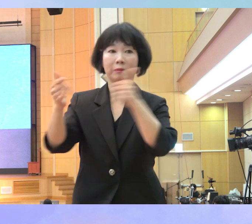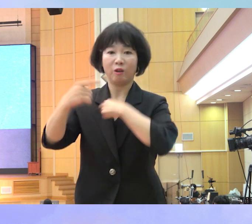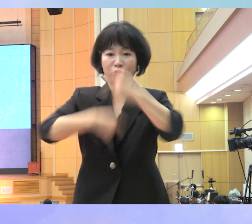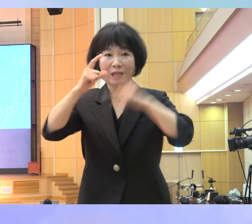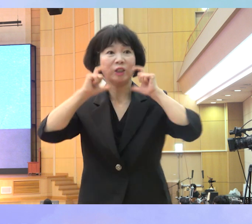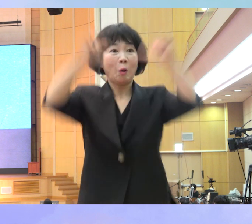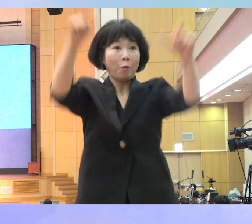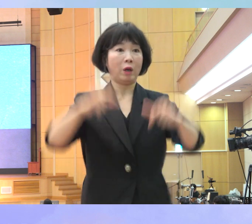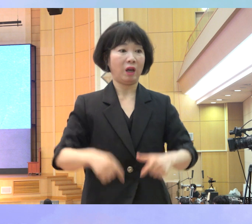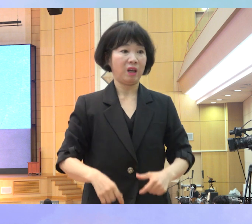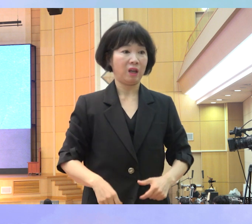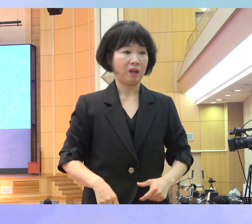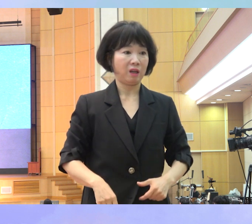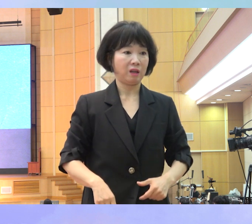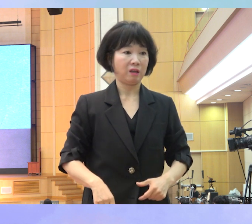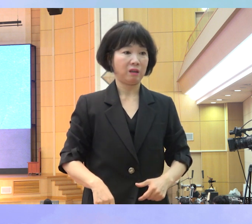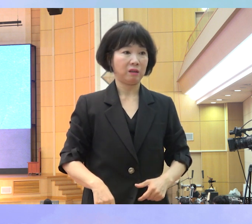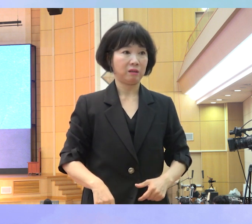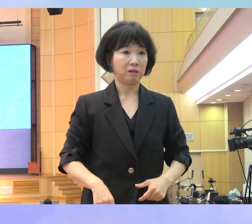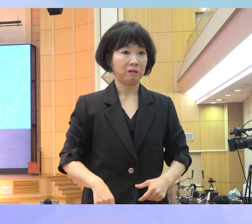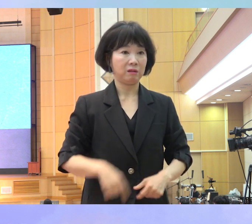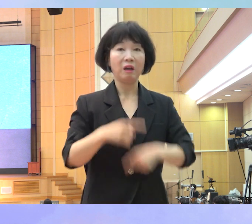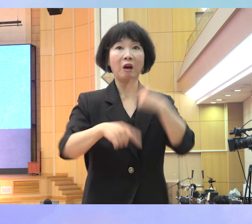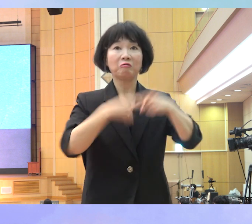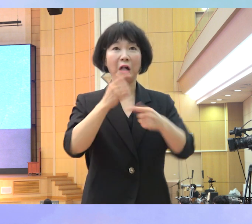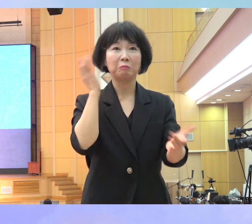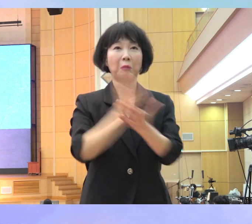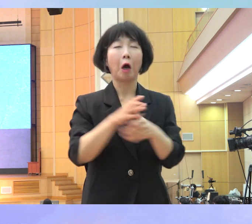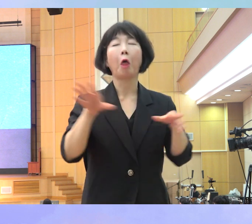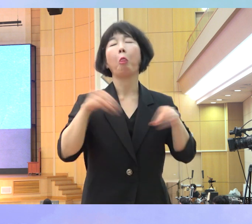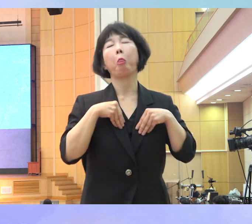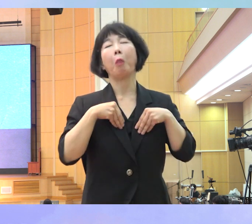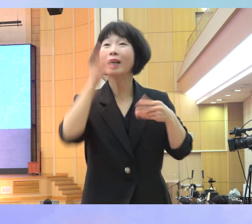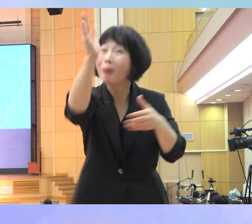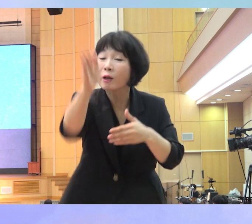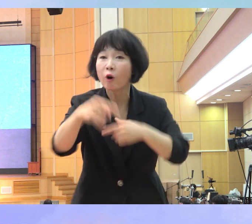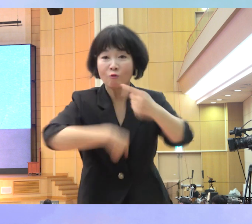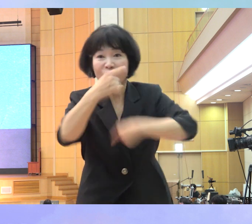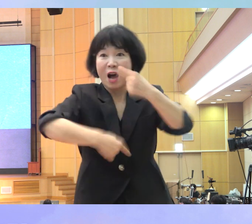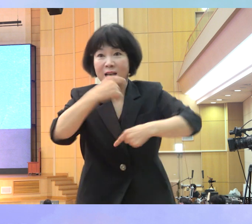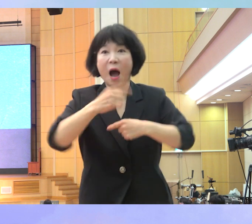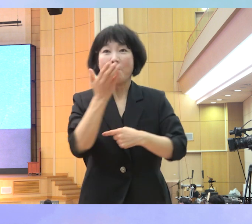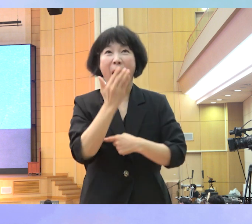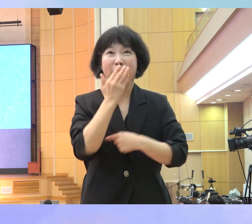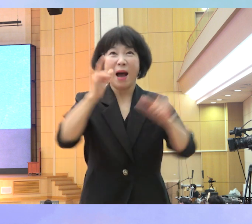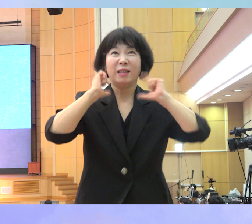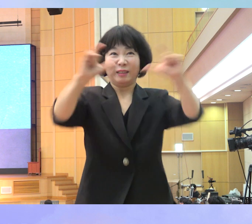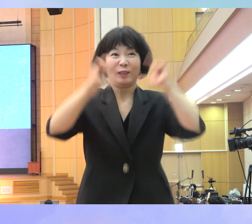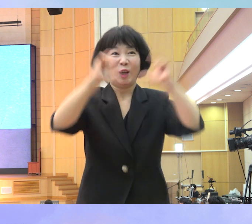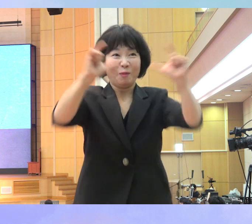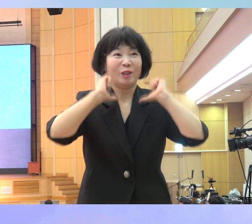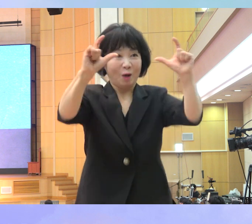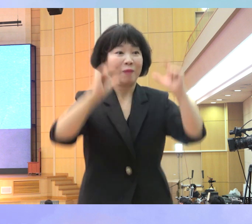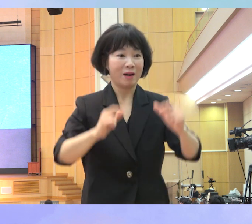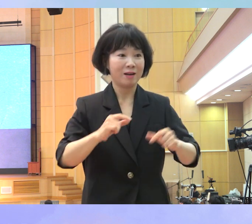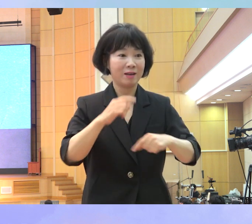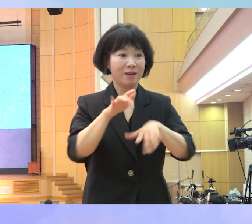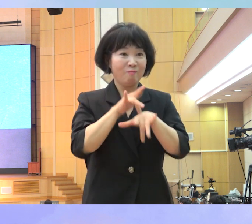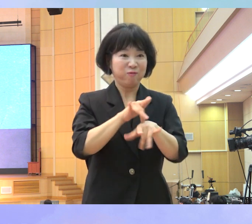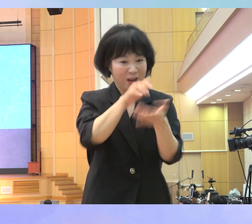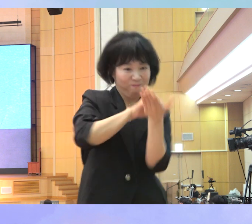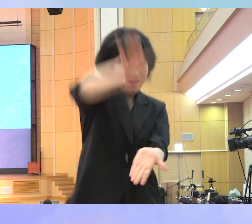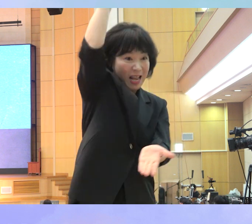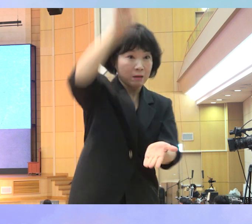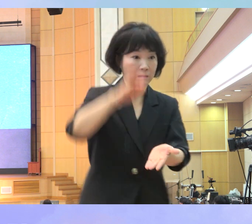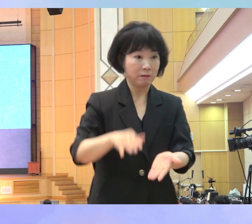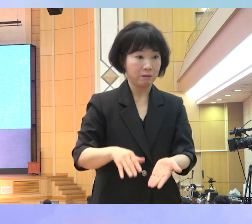되거든. 여러분 무찌른다. 끝에만 하시는 분이 있어. 무찌른다 이러면 무찌른다